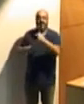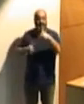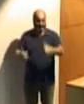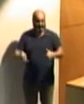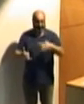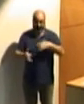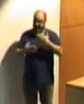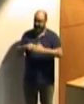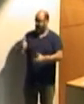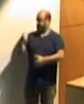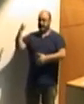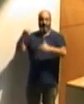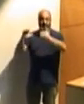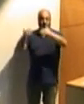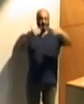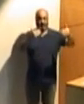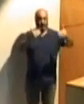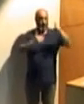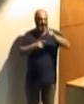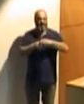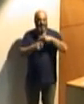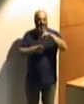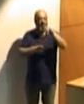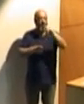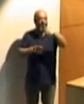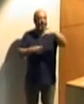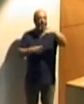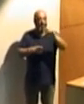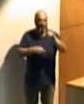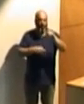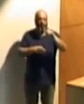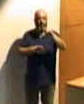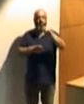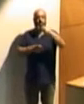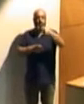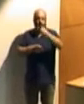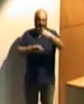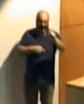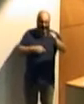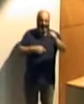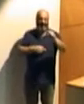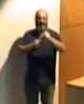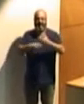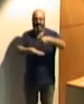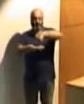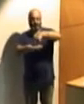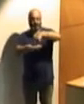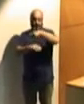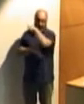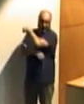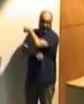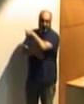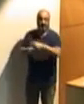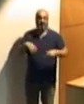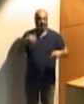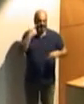qui démarre aujourd'hui qui s'appelle homo numericus citoyens numériques qui est présentée à la médiathèque